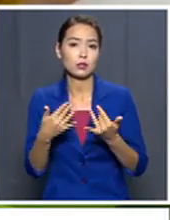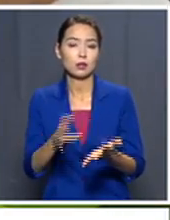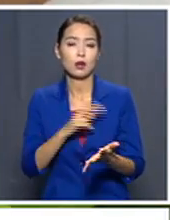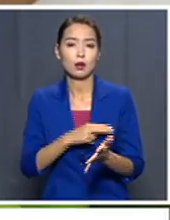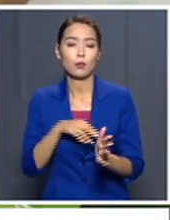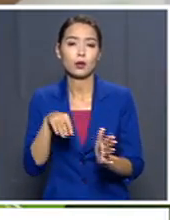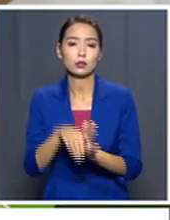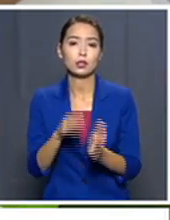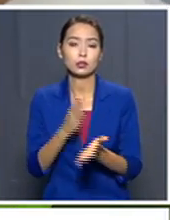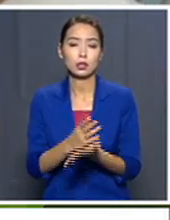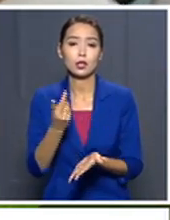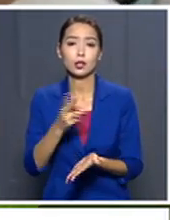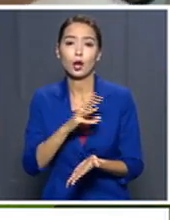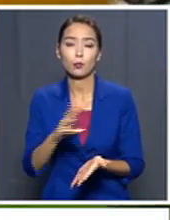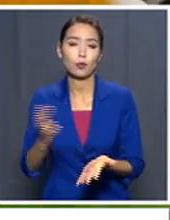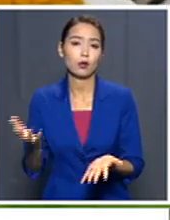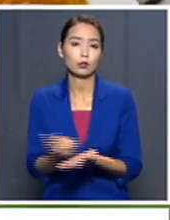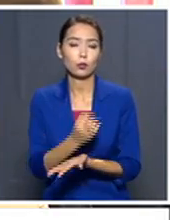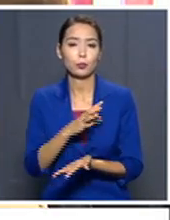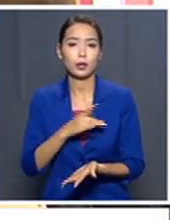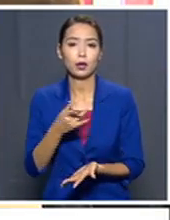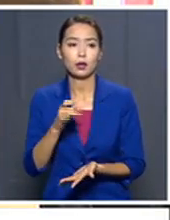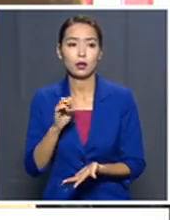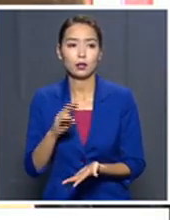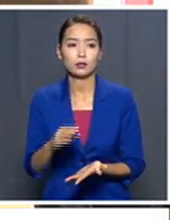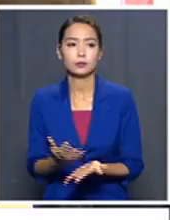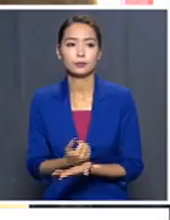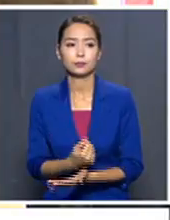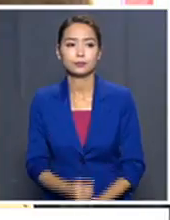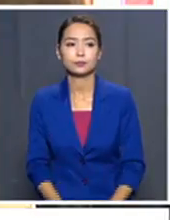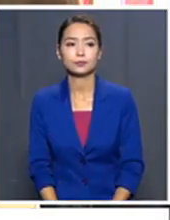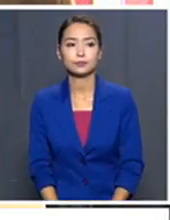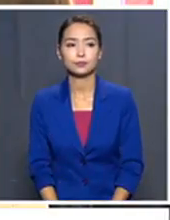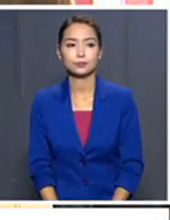аясында 2 миллион теңге грант жеңіп алған.